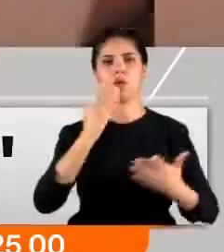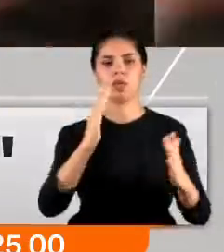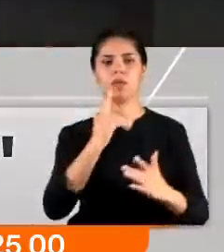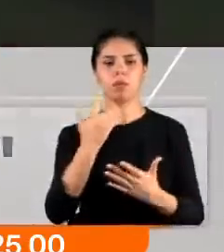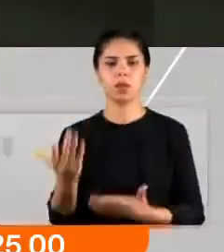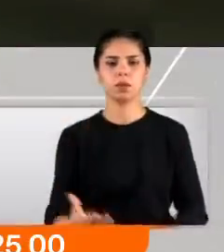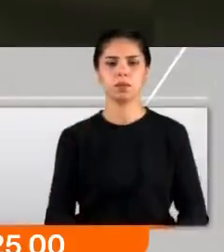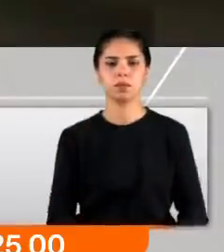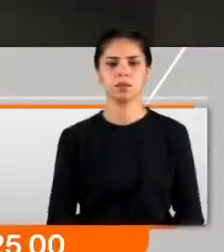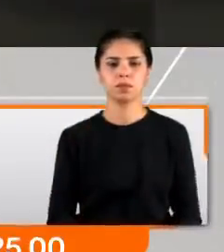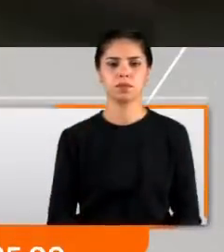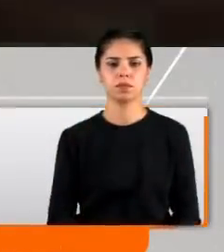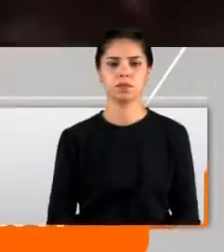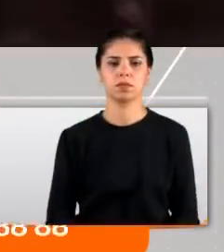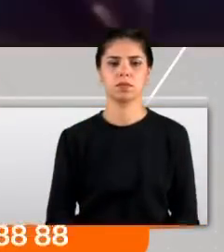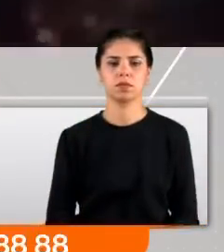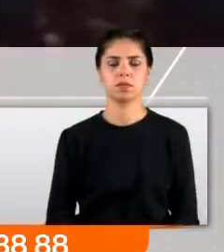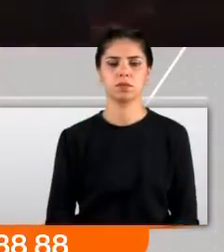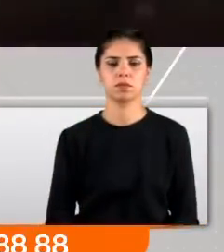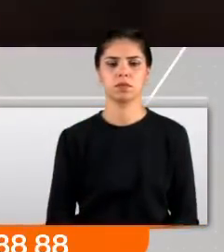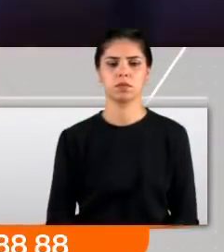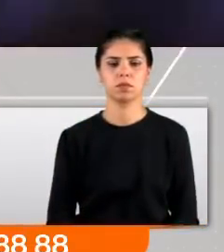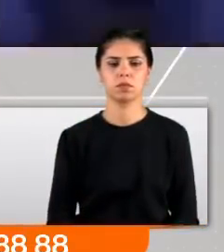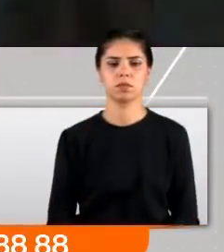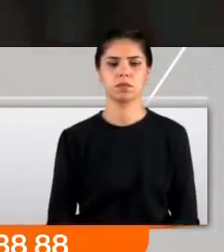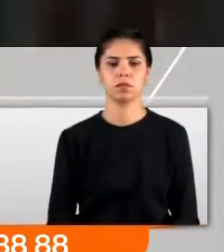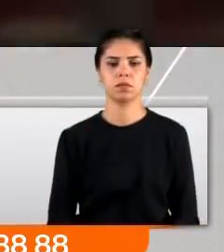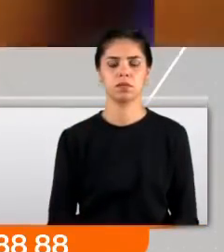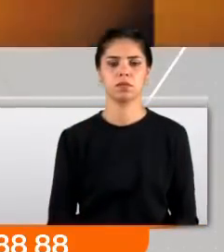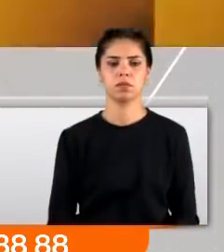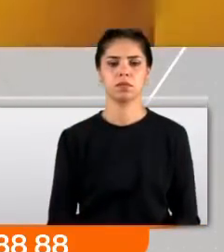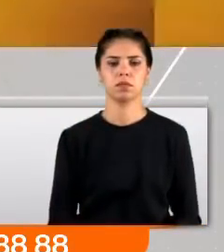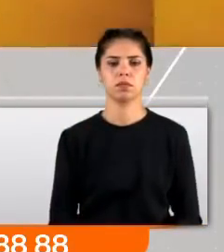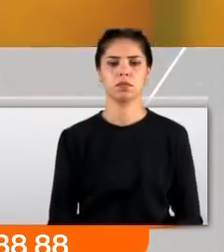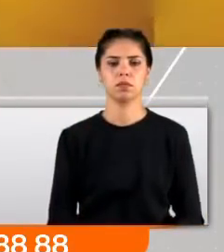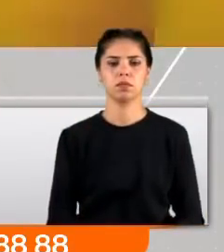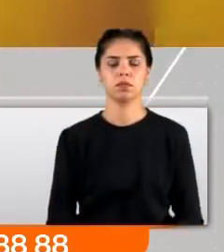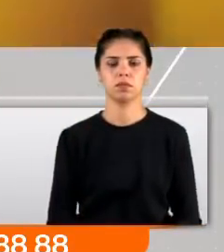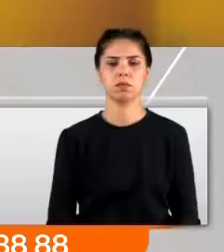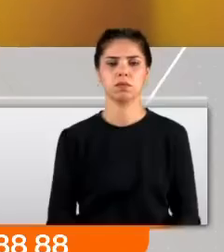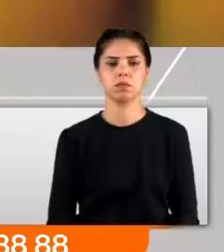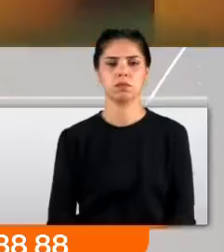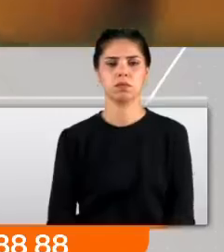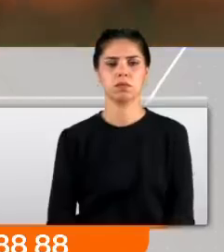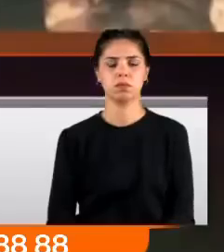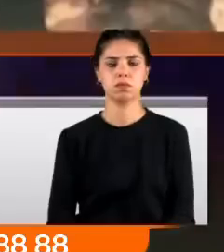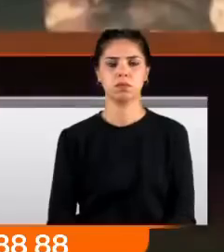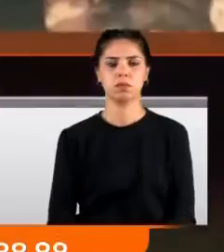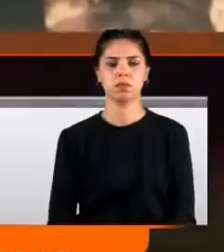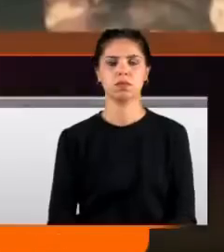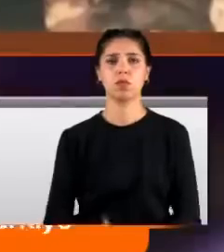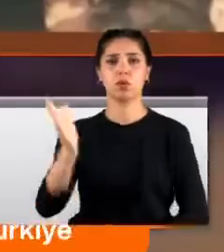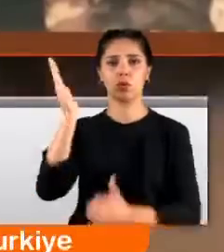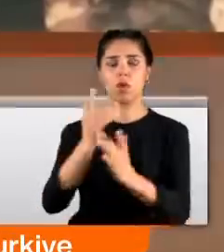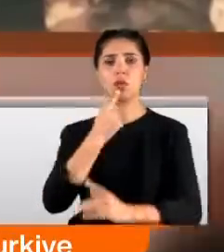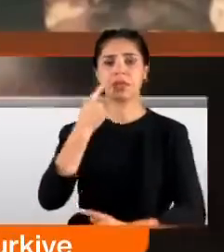yumruk göğsüme saydırmaya başladı. Sakat ayağıma çelmeyi taktılar, yere düşürdüler. Kelepçeli şekilde. Darp